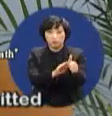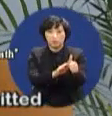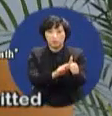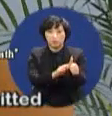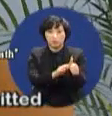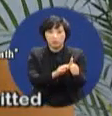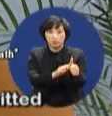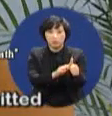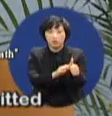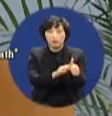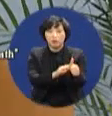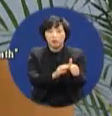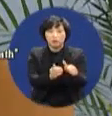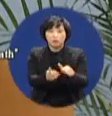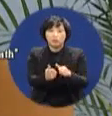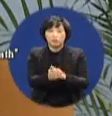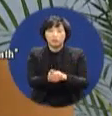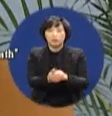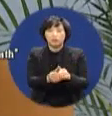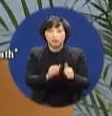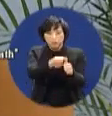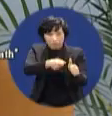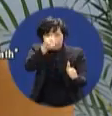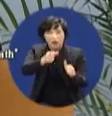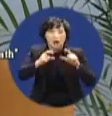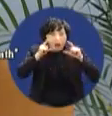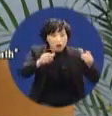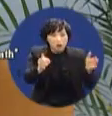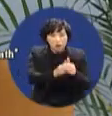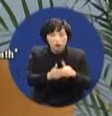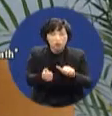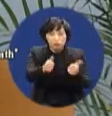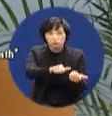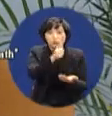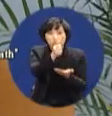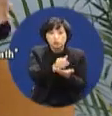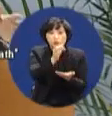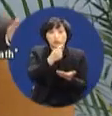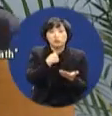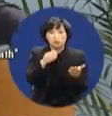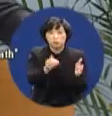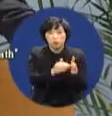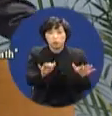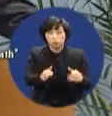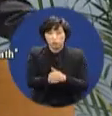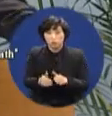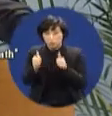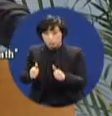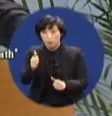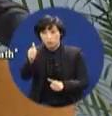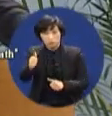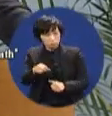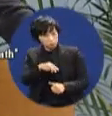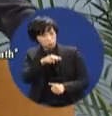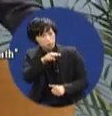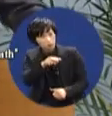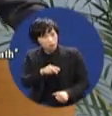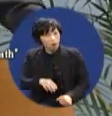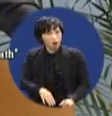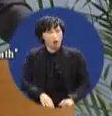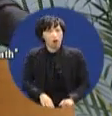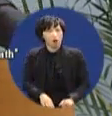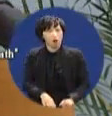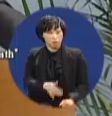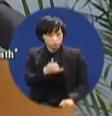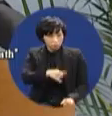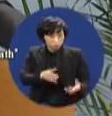사형선고를 받아서 죽을 죄를 졌어요. 근데 이 재판하는 재판장이 보니까